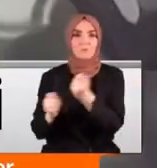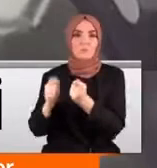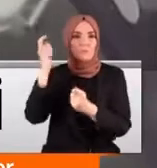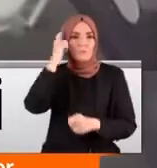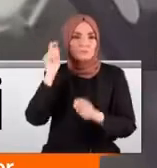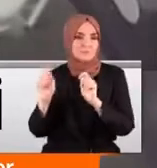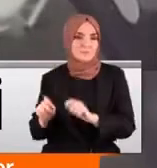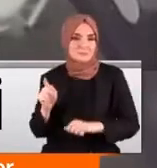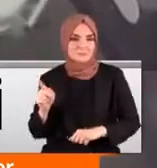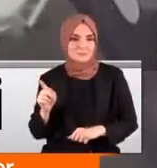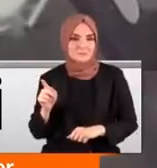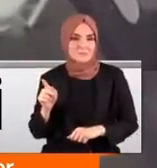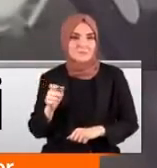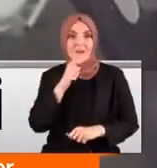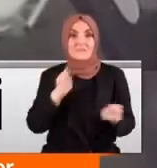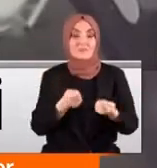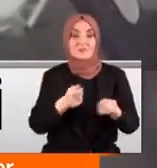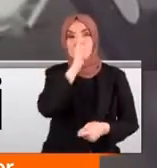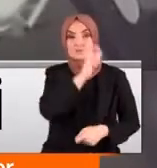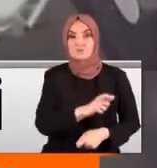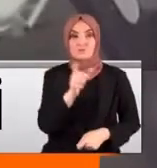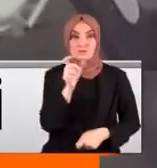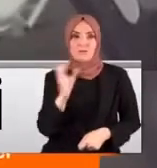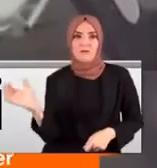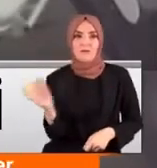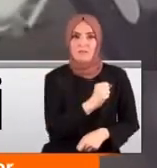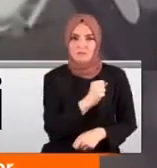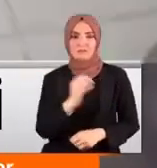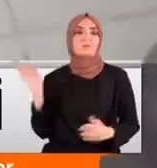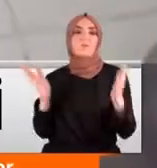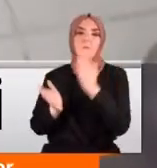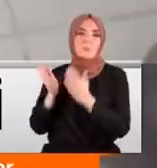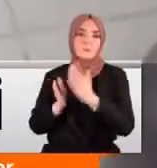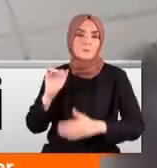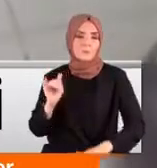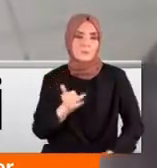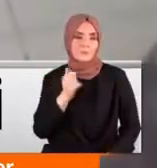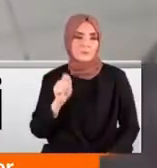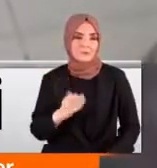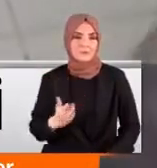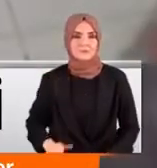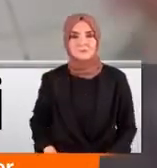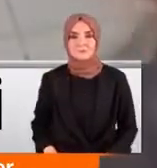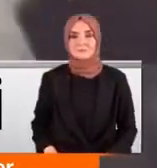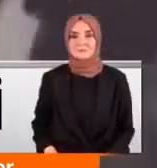Kafe çalışanı silahı aldı ve dayak başladı. Darbeler ard arda indi.